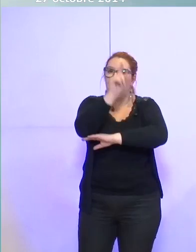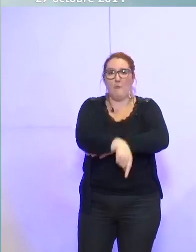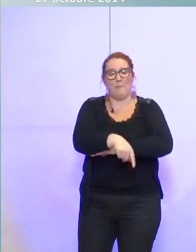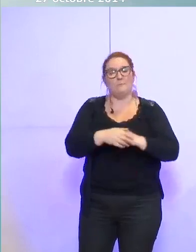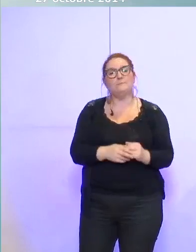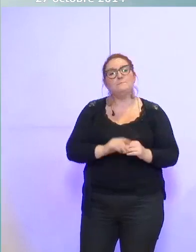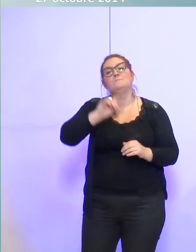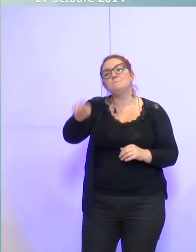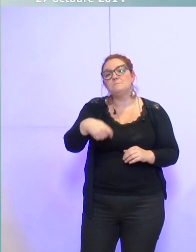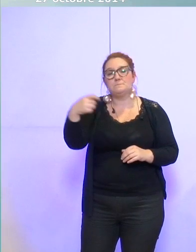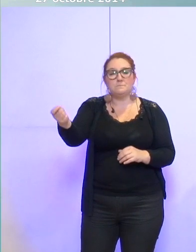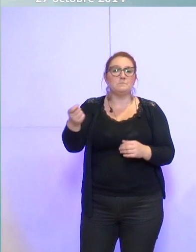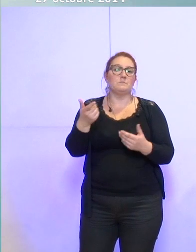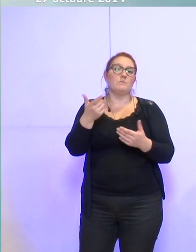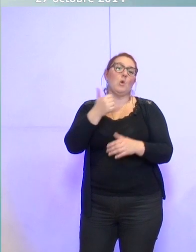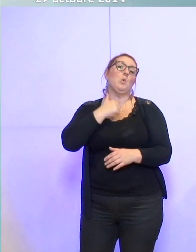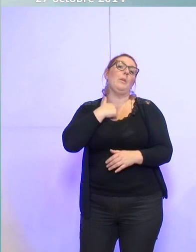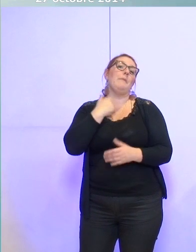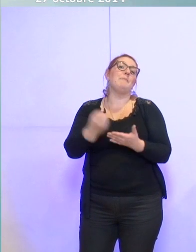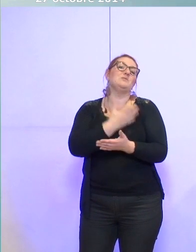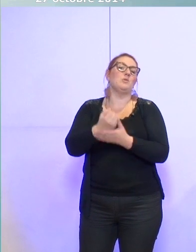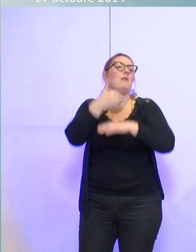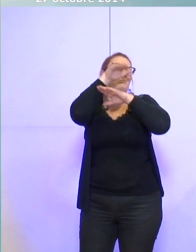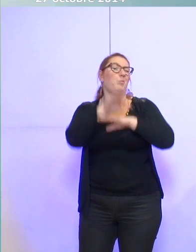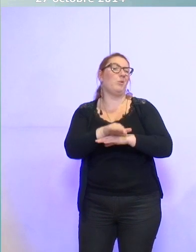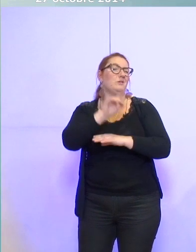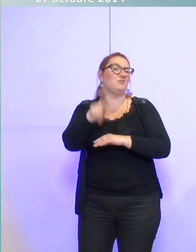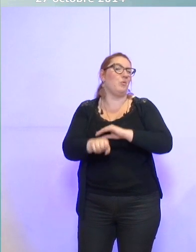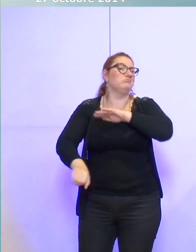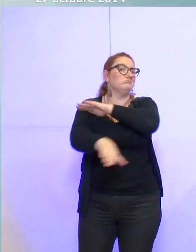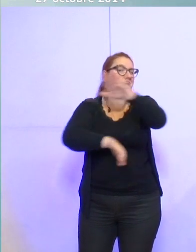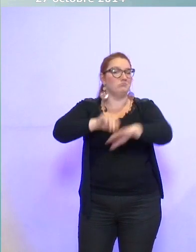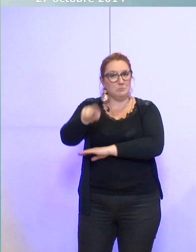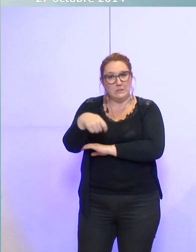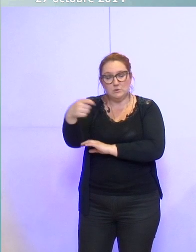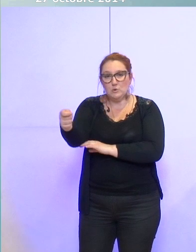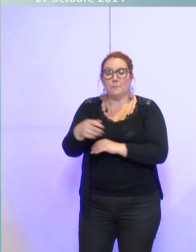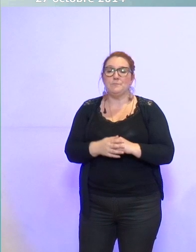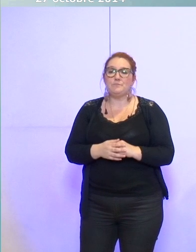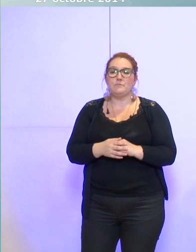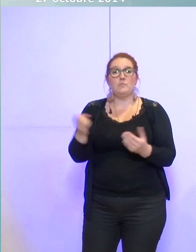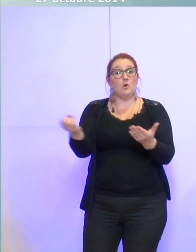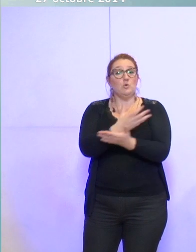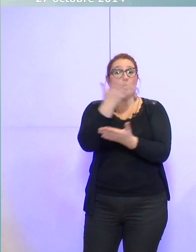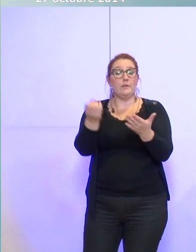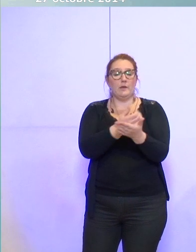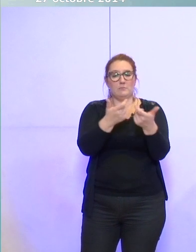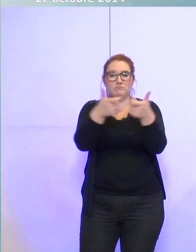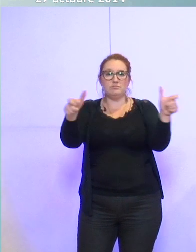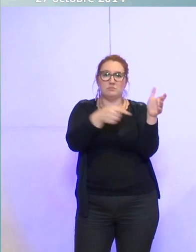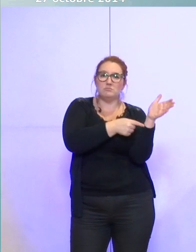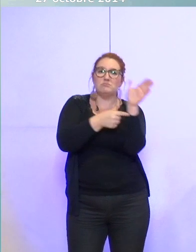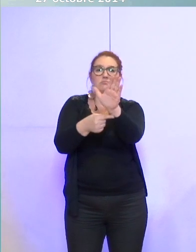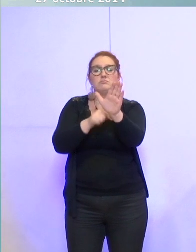entendu, protéger les données personnelles est absolument indispensable. Il va de soi que les données qui sont mises à disposition sont